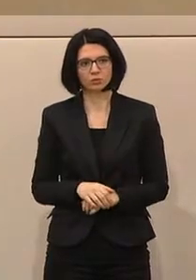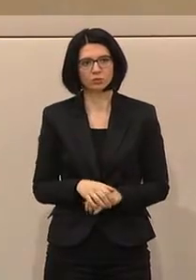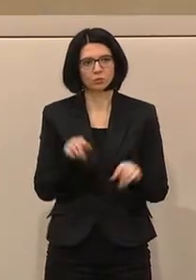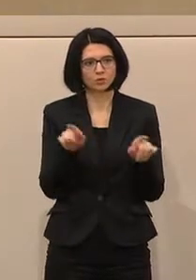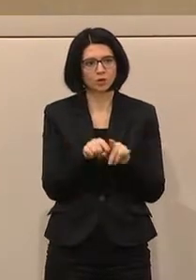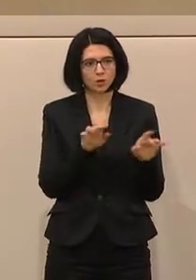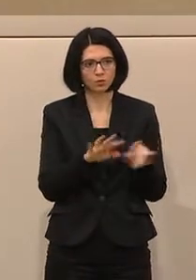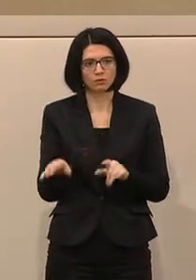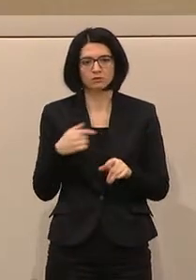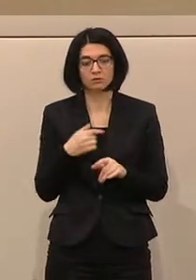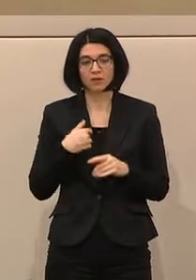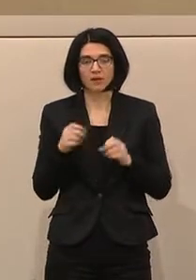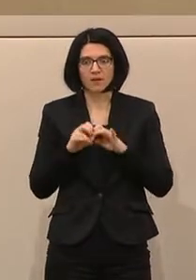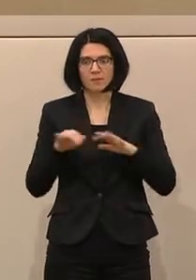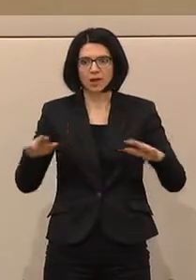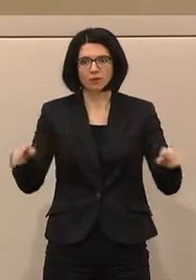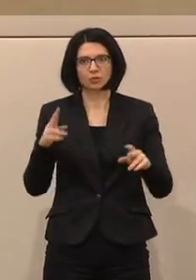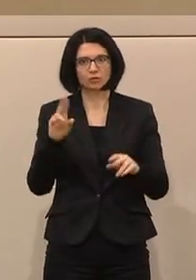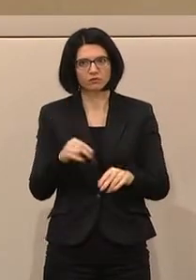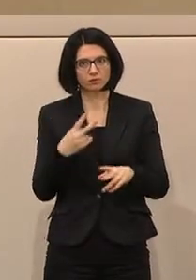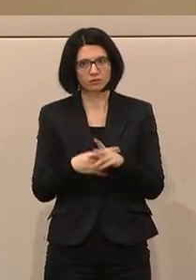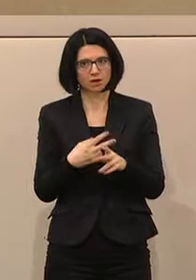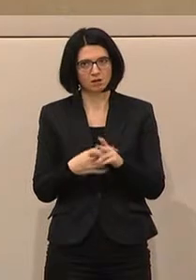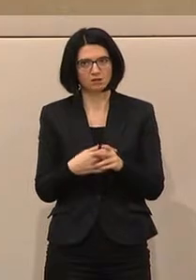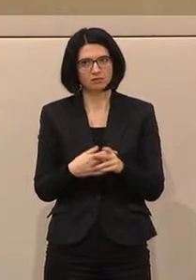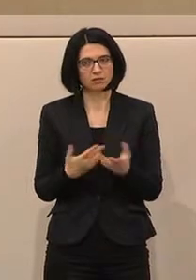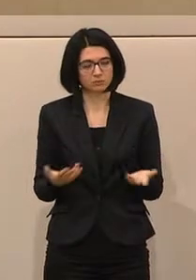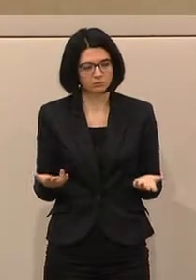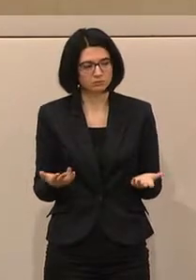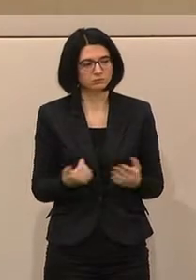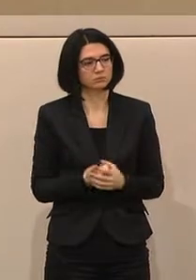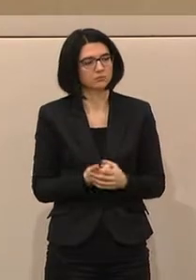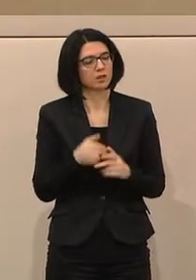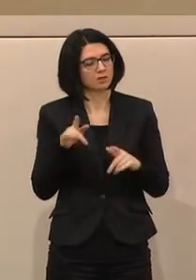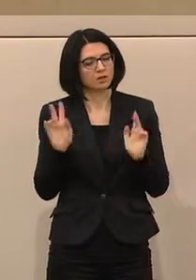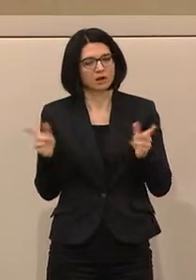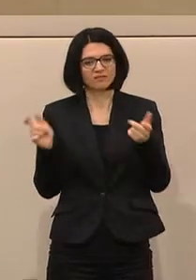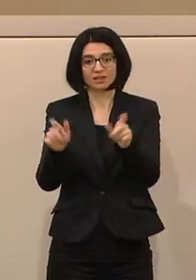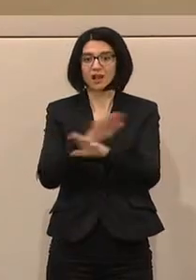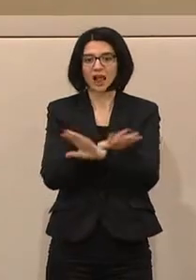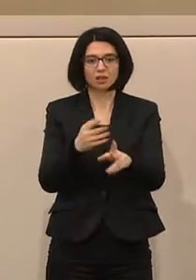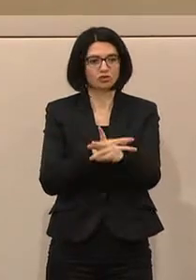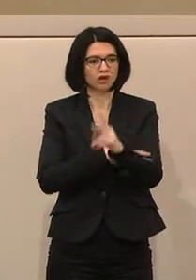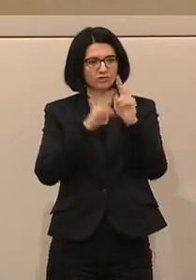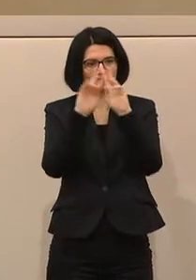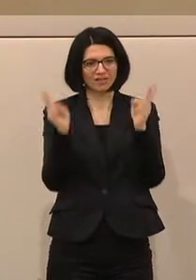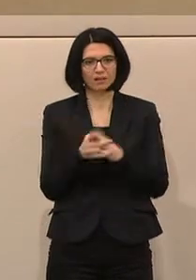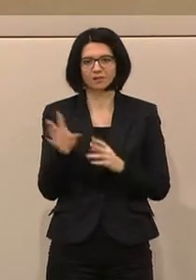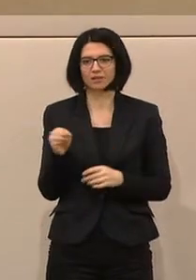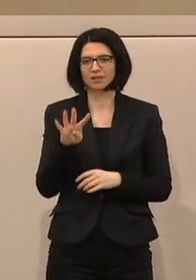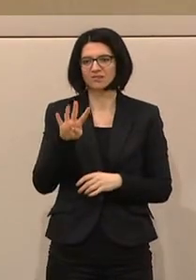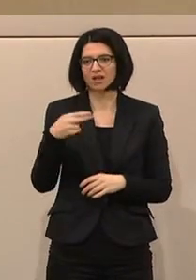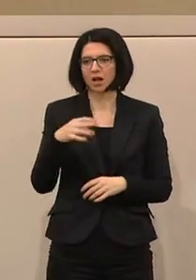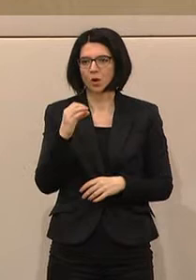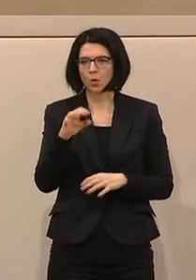Verbreitung von Krankheiten. Und so ist es eben gelungen, allen Staaten der Welt gemeinsam mit der WHO,